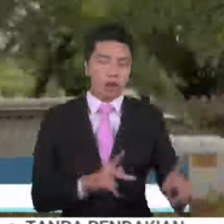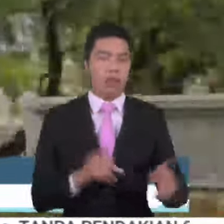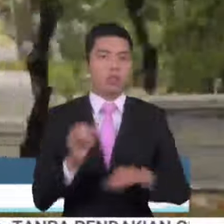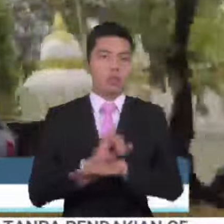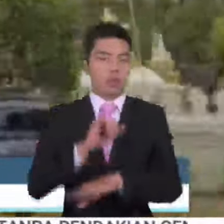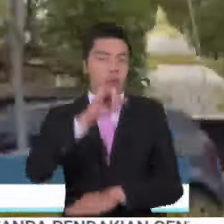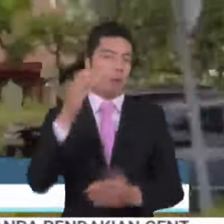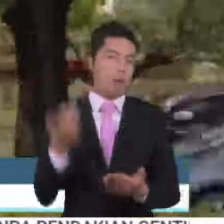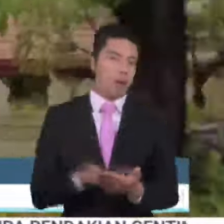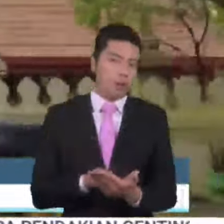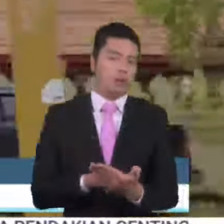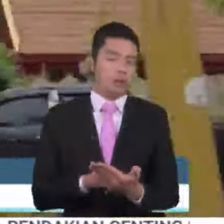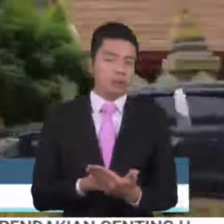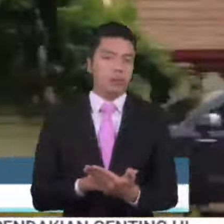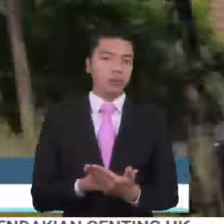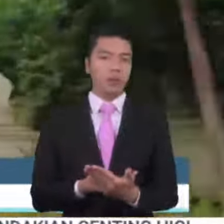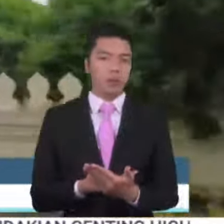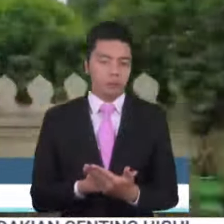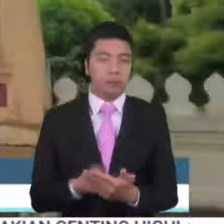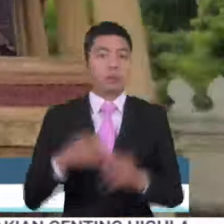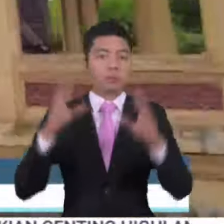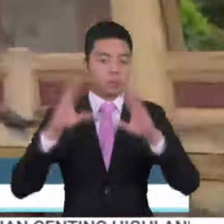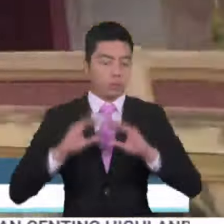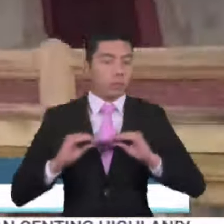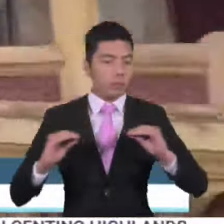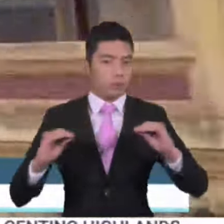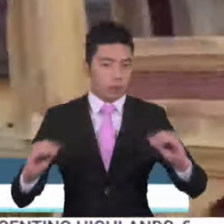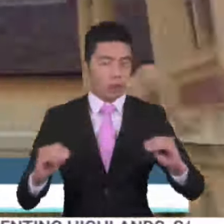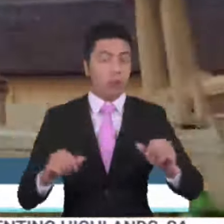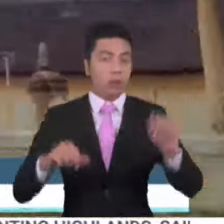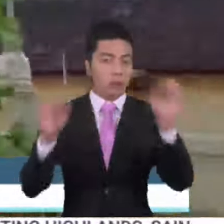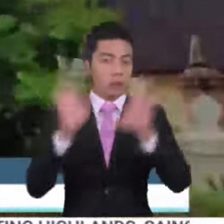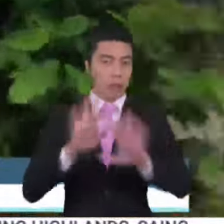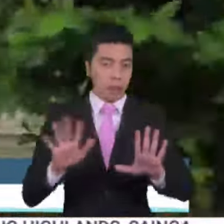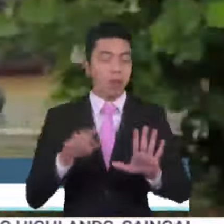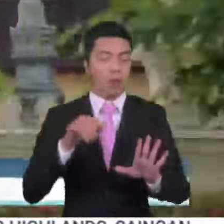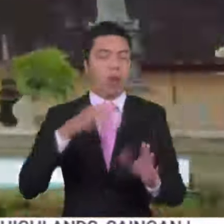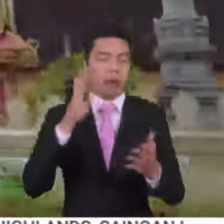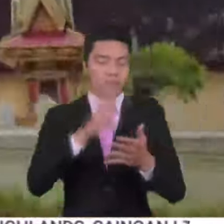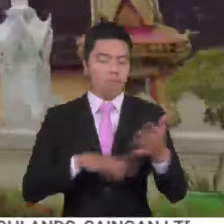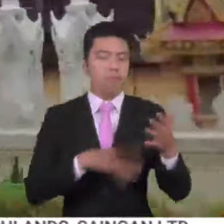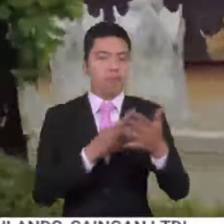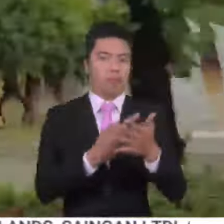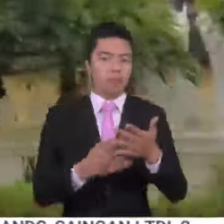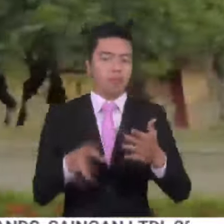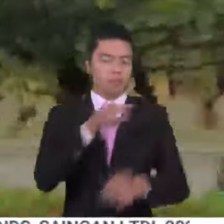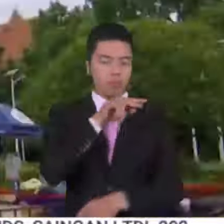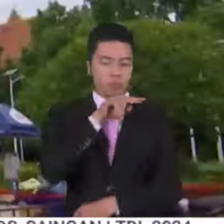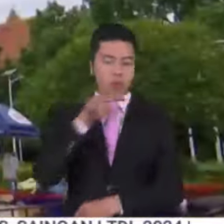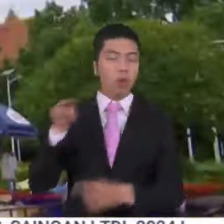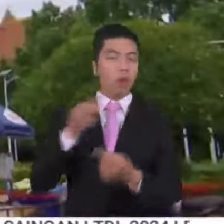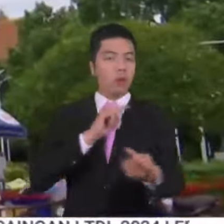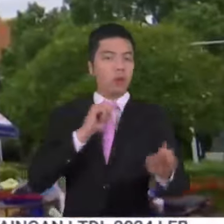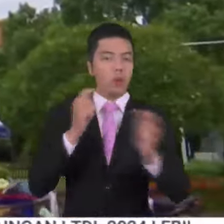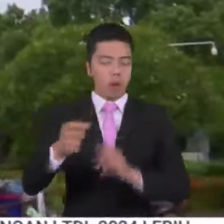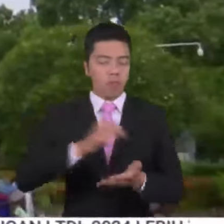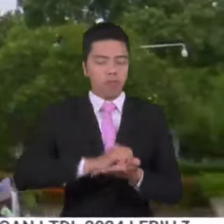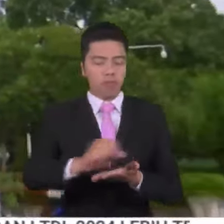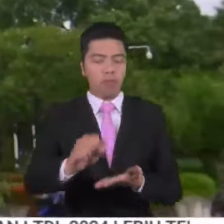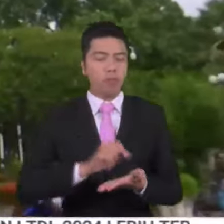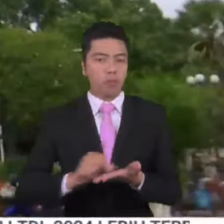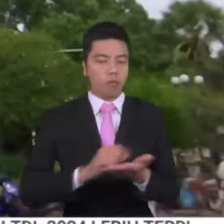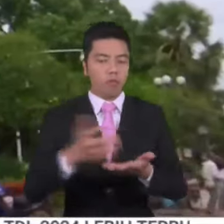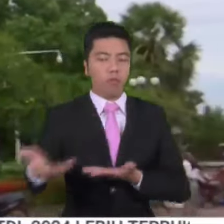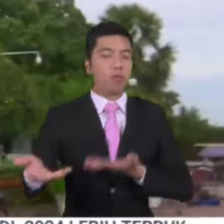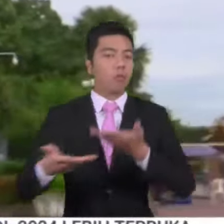Perindustrian Baharu. Selain menyertai mesyuarat Menteri Tenaga ASEAN, beliau juga dijadual menyaksikan pertukaran perjanjian bekalan